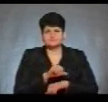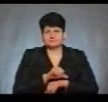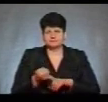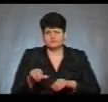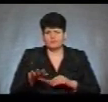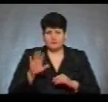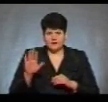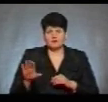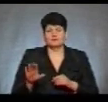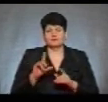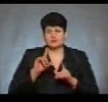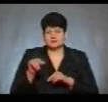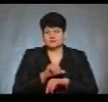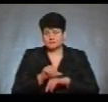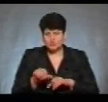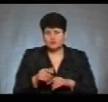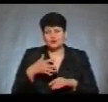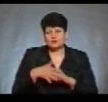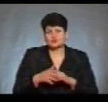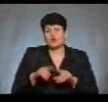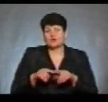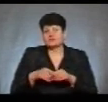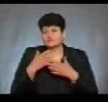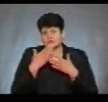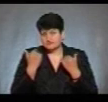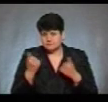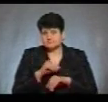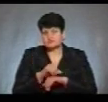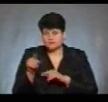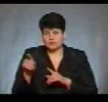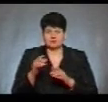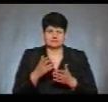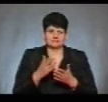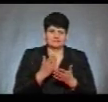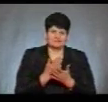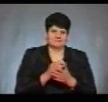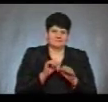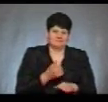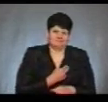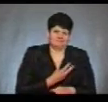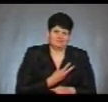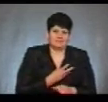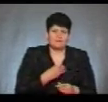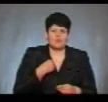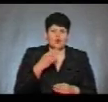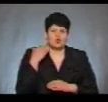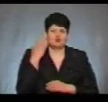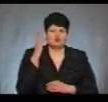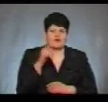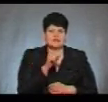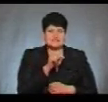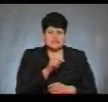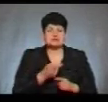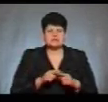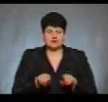Так? Відповідно, дехто, розуміючи, що їхні родичі перебувають за межами, будуть мати, можливо, бажання проголосувати і за них. Так? Це може бути